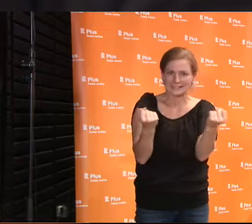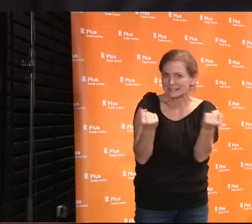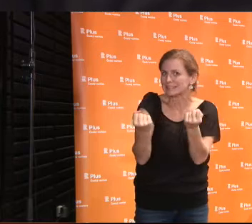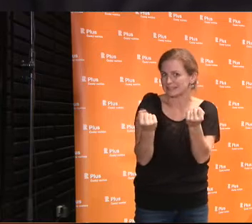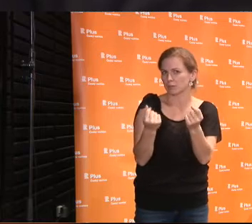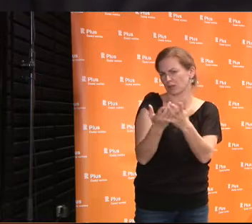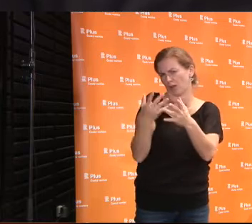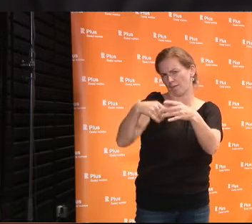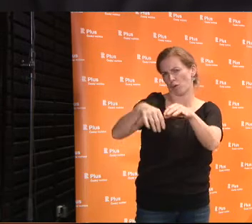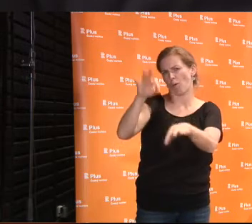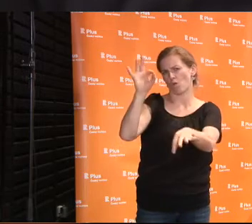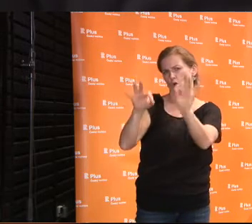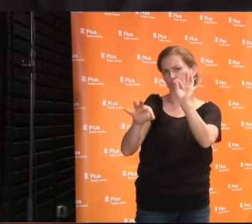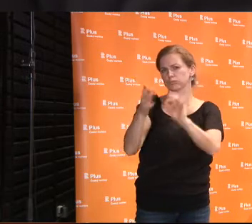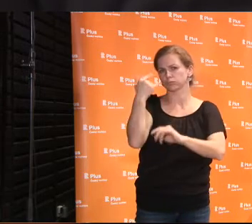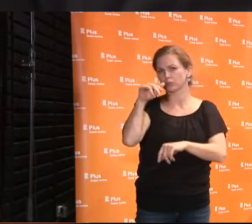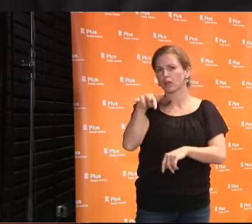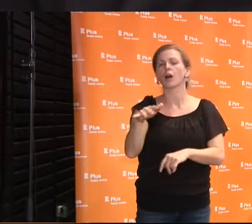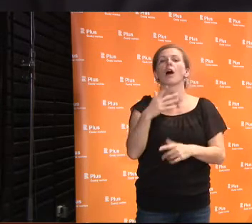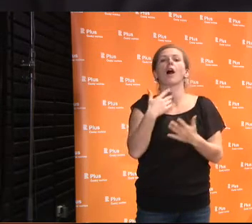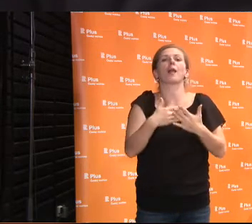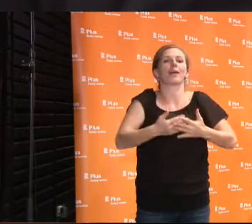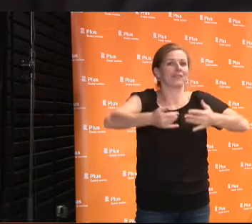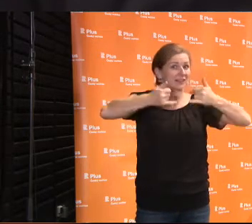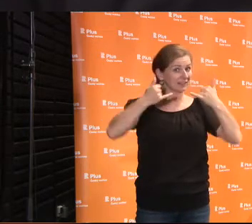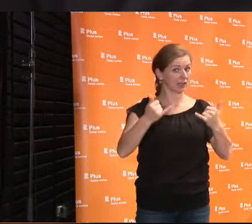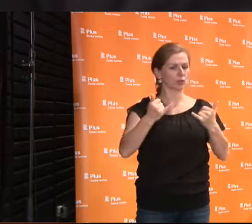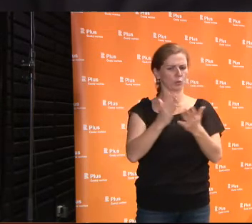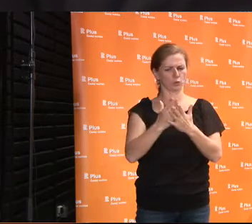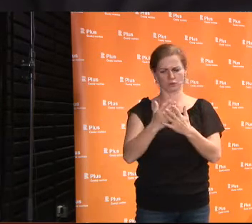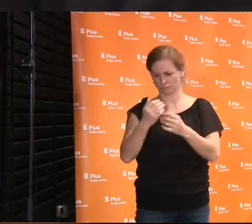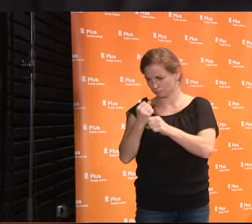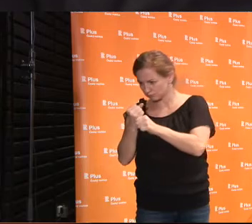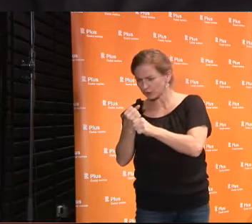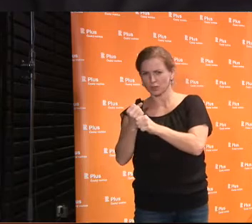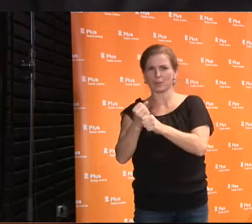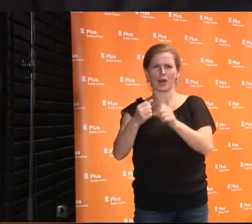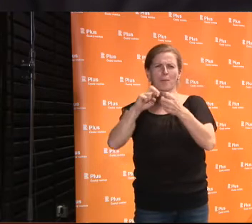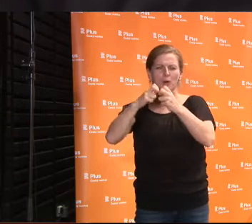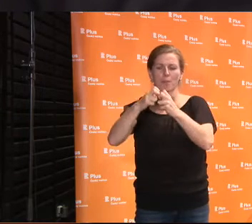že teď nastává ta chvíle a už se na tom pracuje, jak tyto problémy